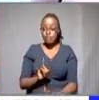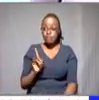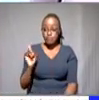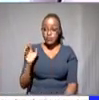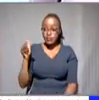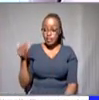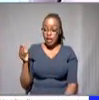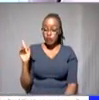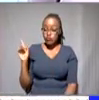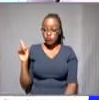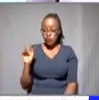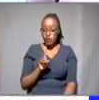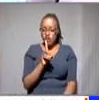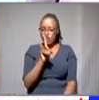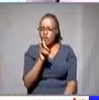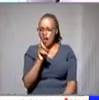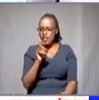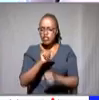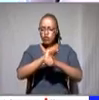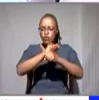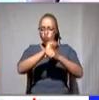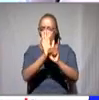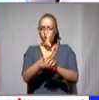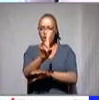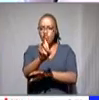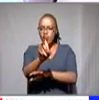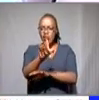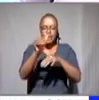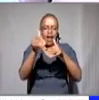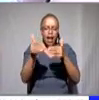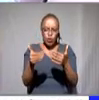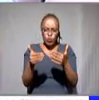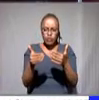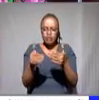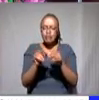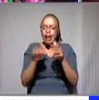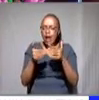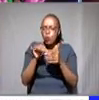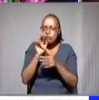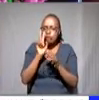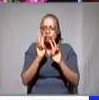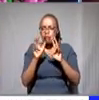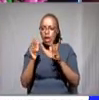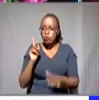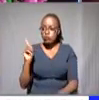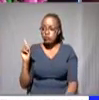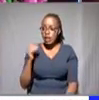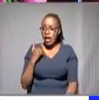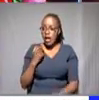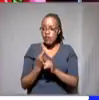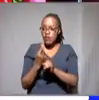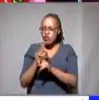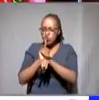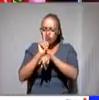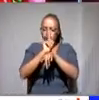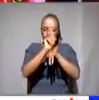nĩguo virus ĩno ya COVID-19 kana coronavirus ĩkoragwo ĩhana. Ĩna tũmĩtheca tũtũ nĩtuo